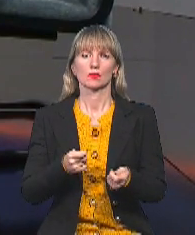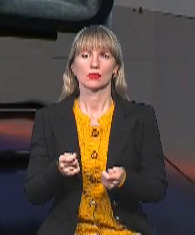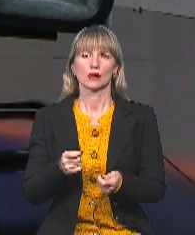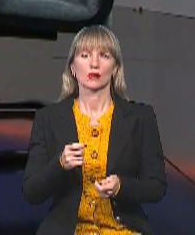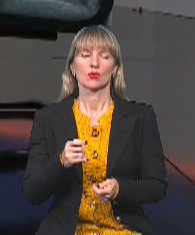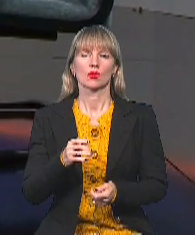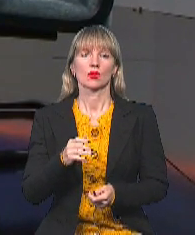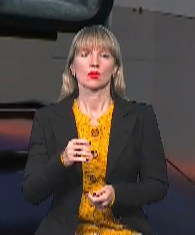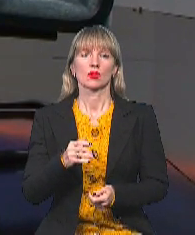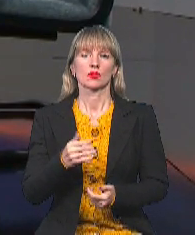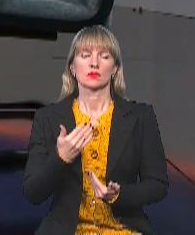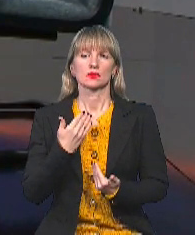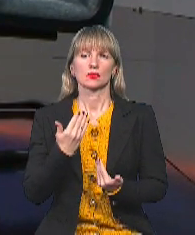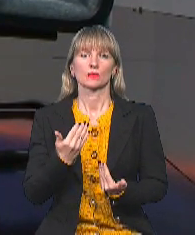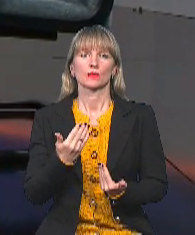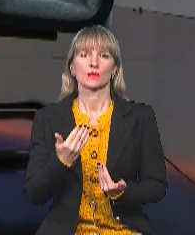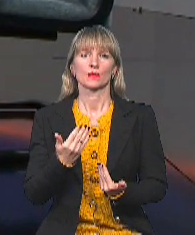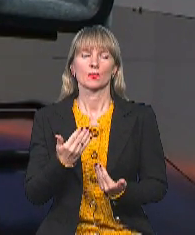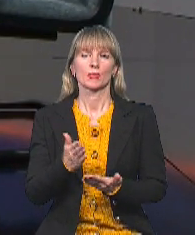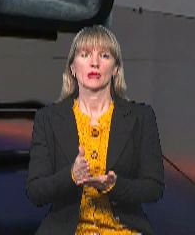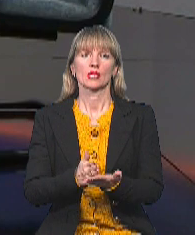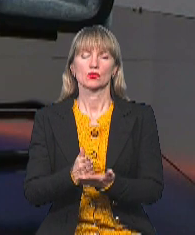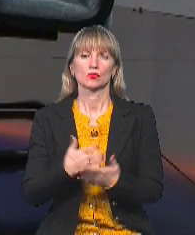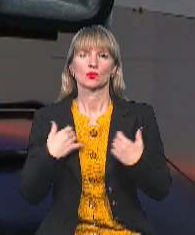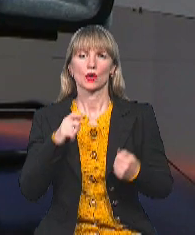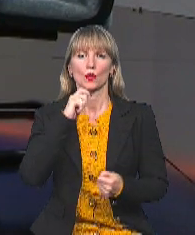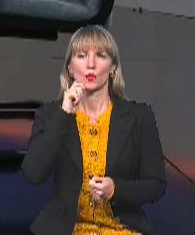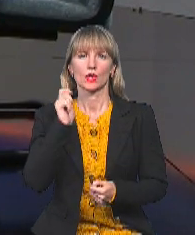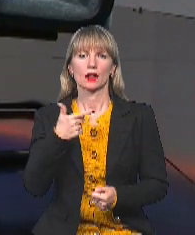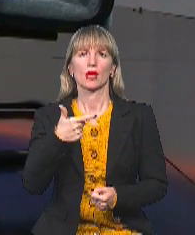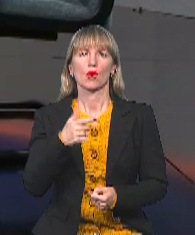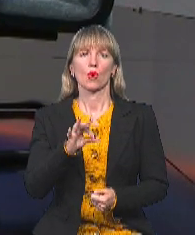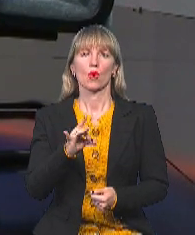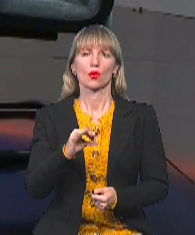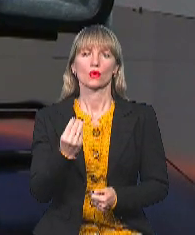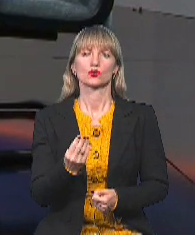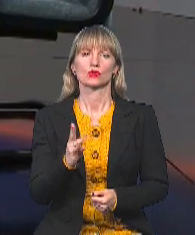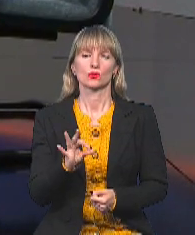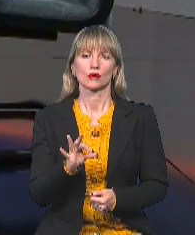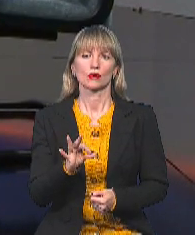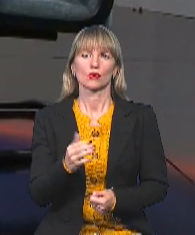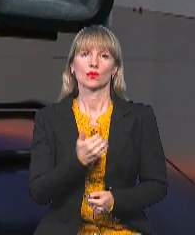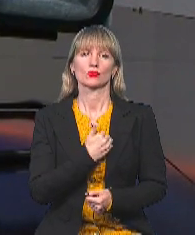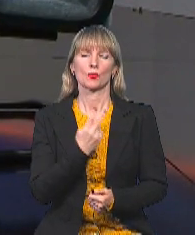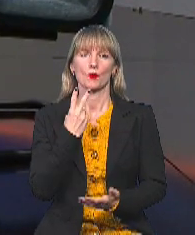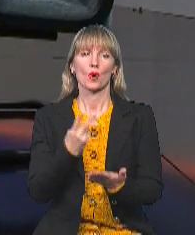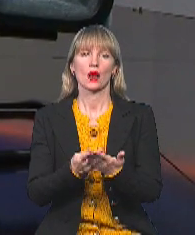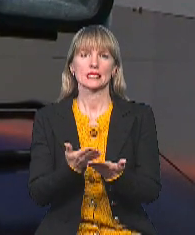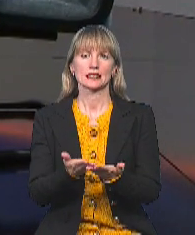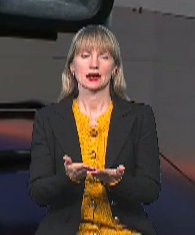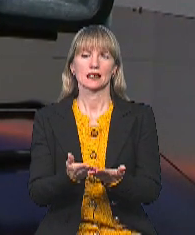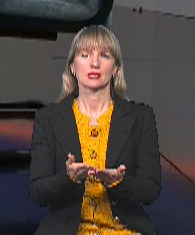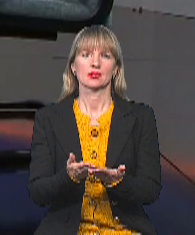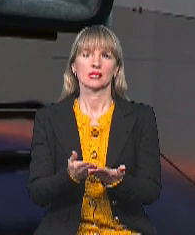універсального охоплення Національної служби здоров'я України Альони Горошко. Я пропоную, ну, прошу показати скрін